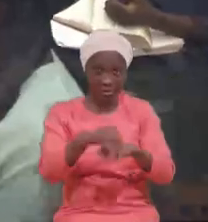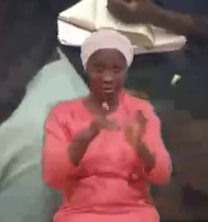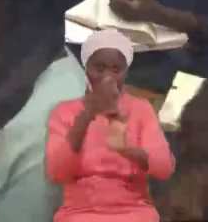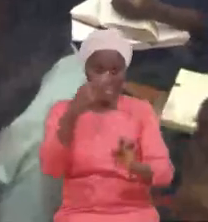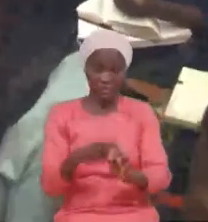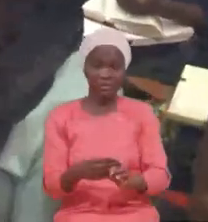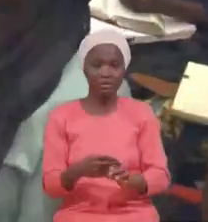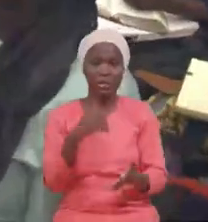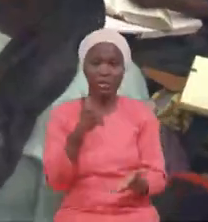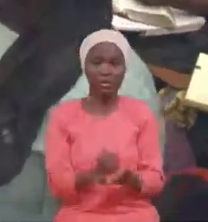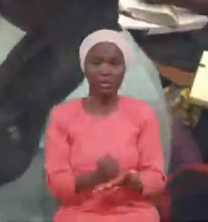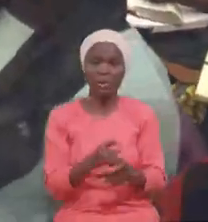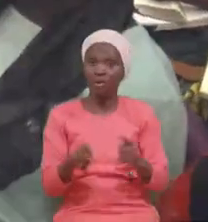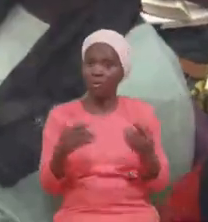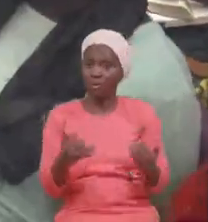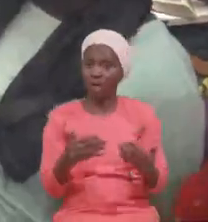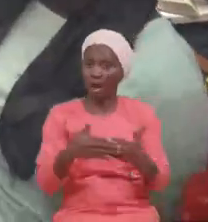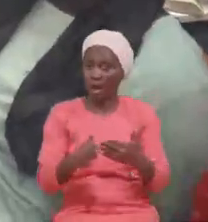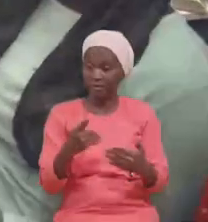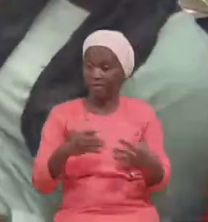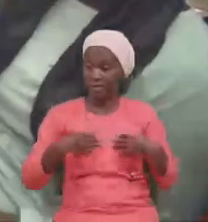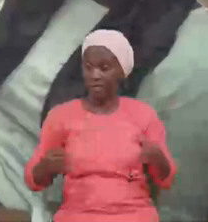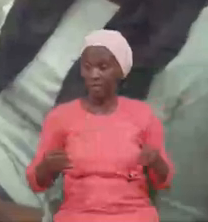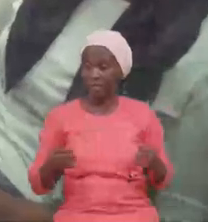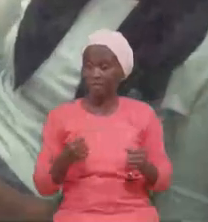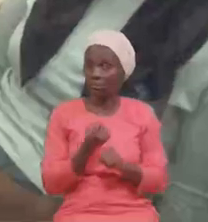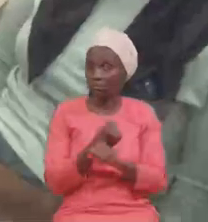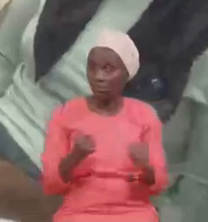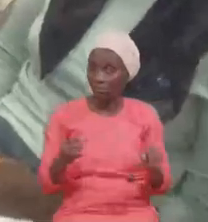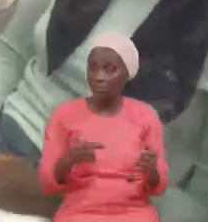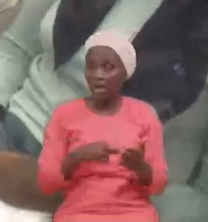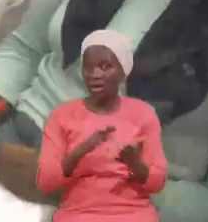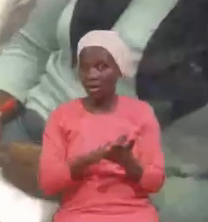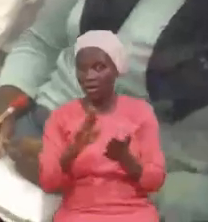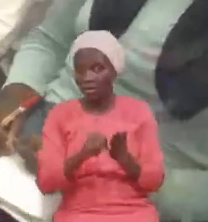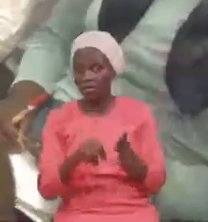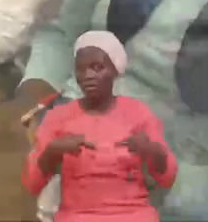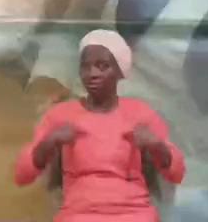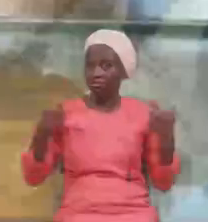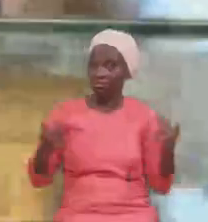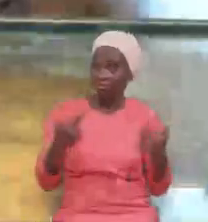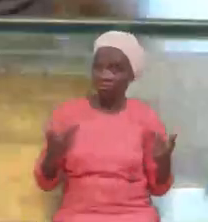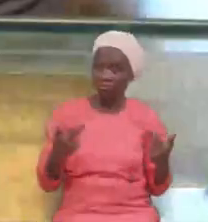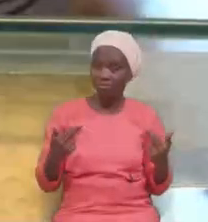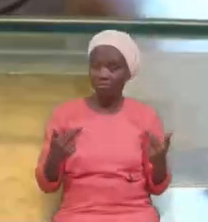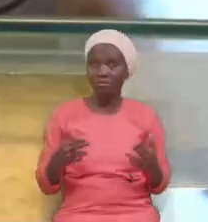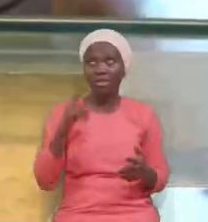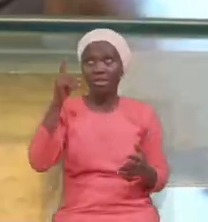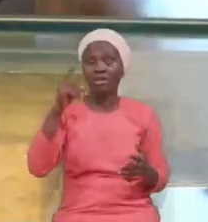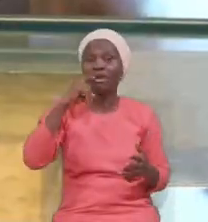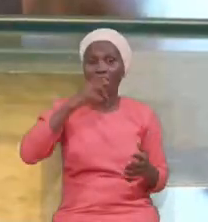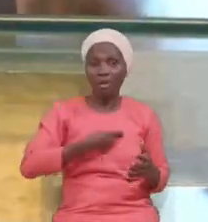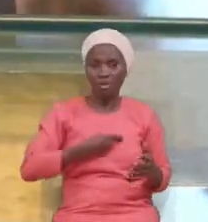soir. Mais maintenant, après la guérison, le salut, la justice, le renouvellement, le réveil, il nous